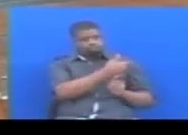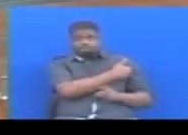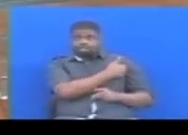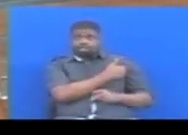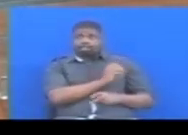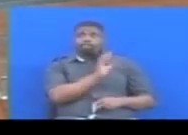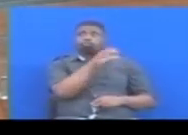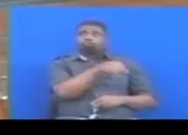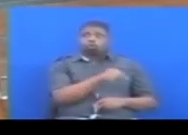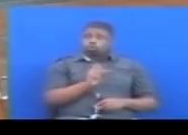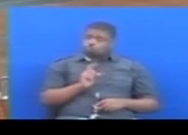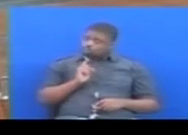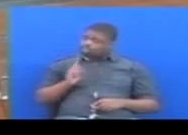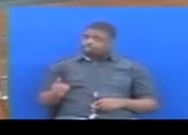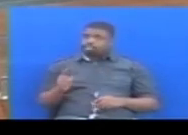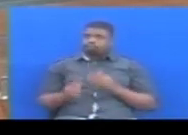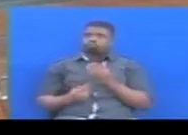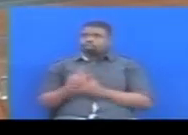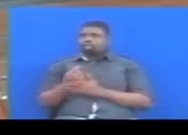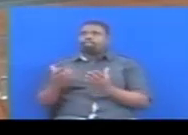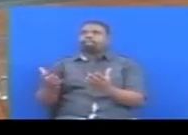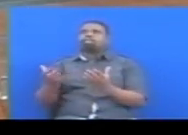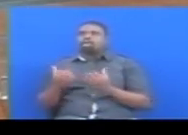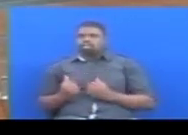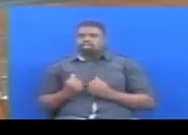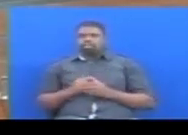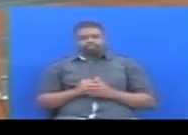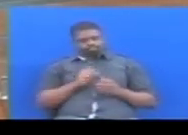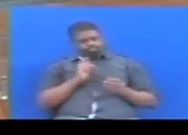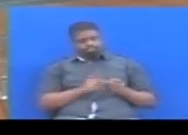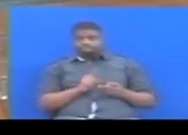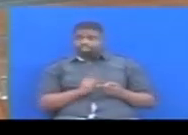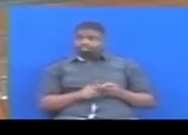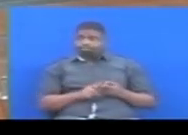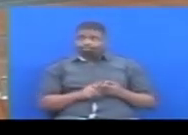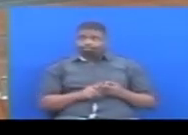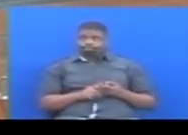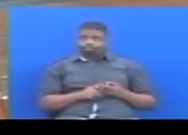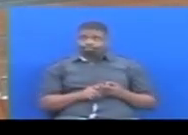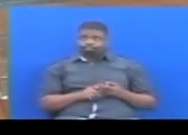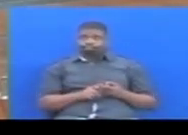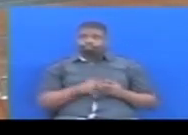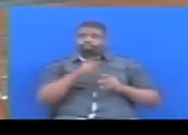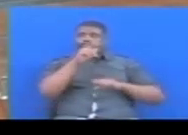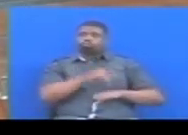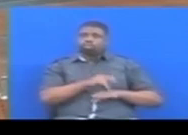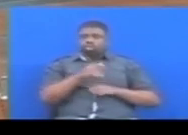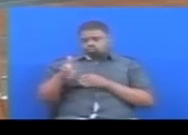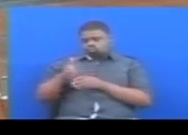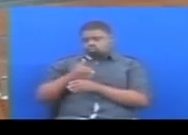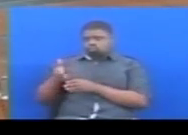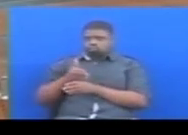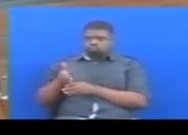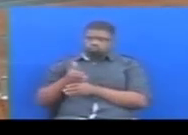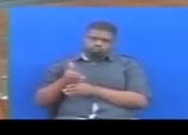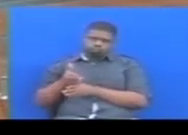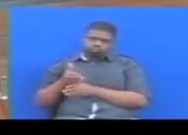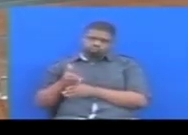kuziagiza kulingana na mahitaji. Swali lake la pili, Mheshimiwa Naibu Spika, amegusia swala la